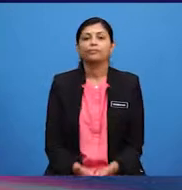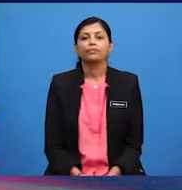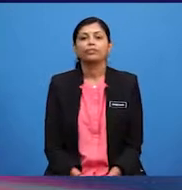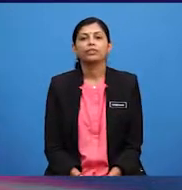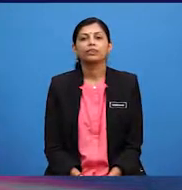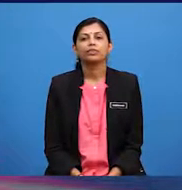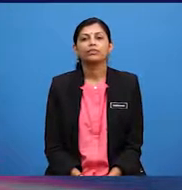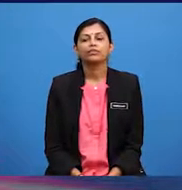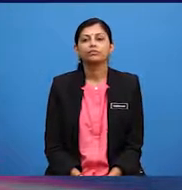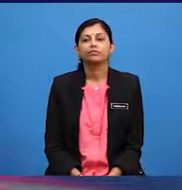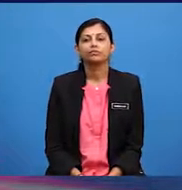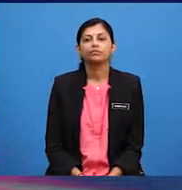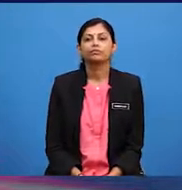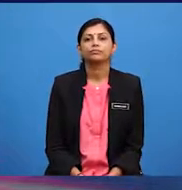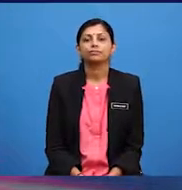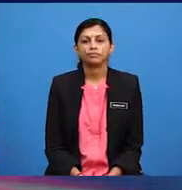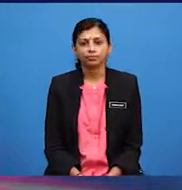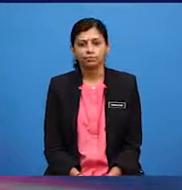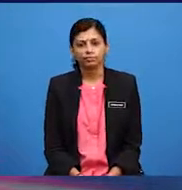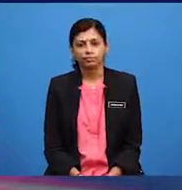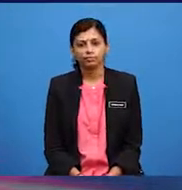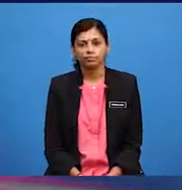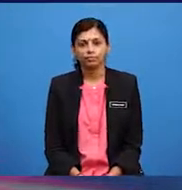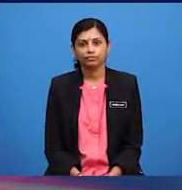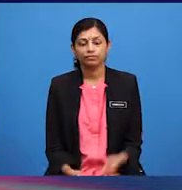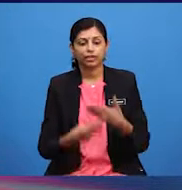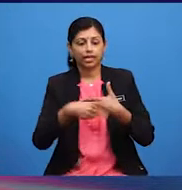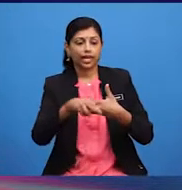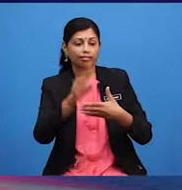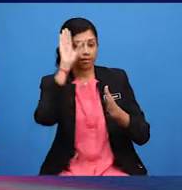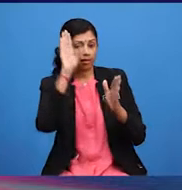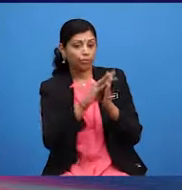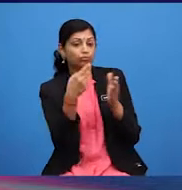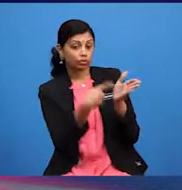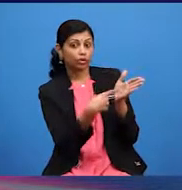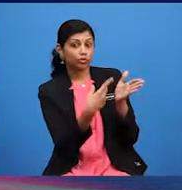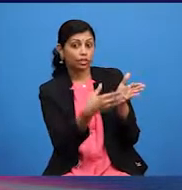Telegram atau mana-mana medium komunikasi.